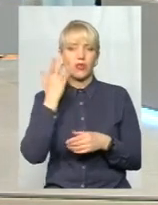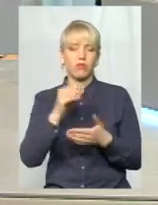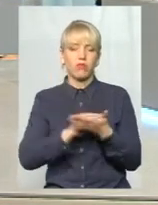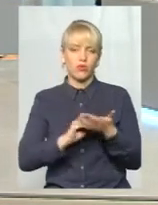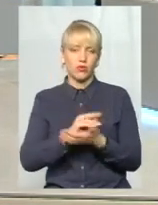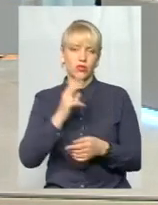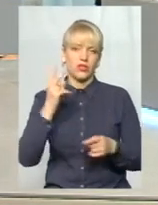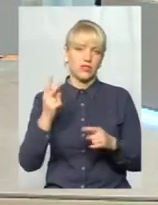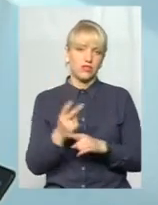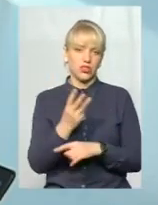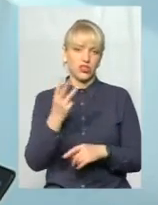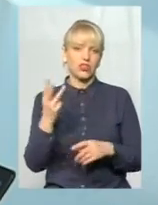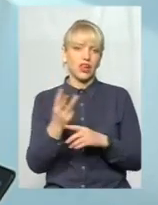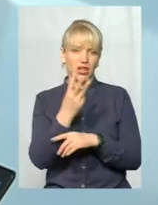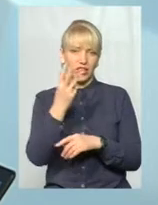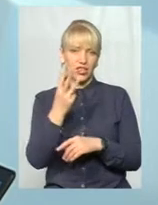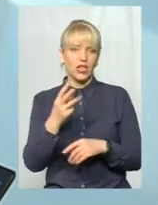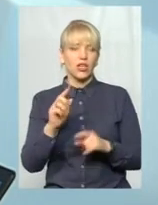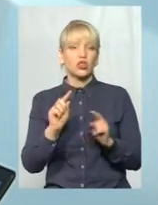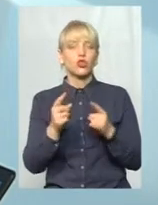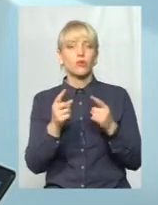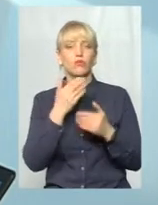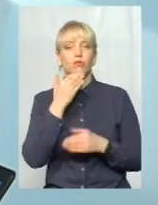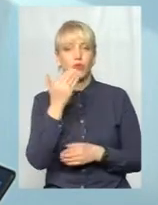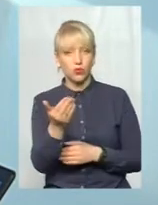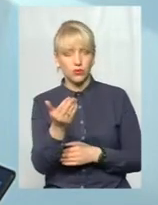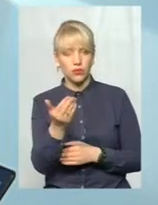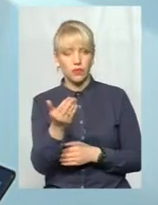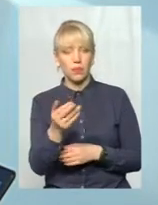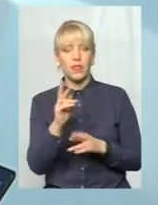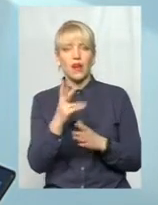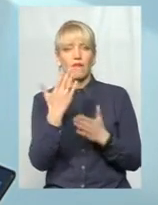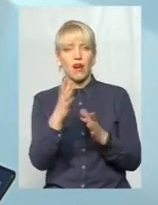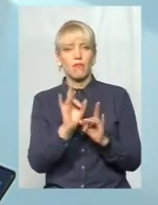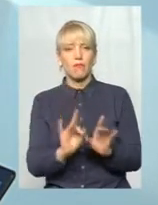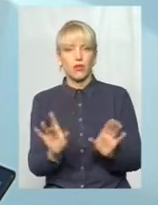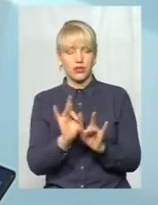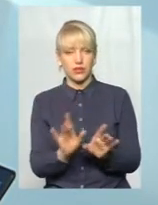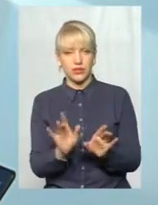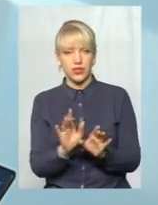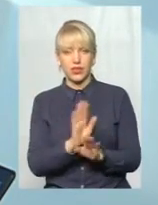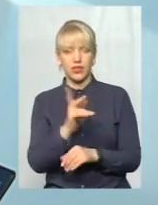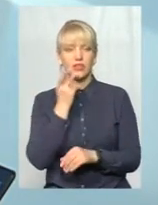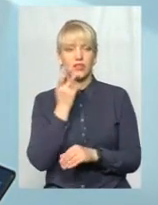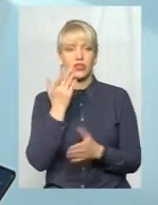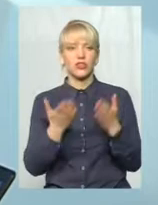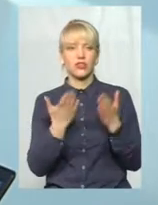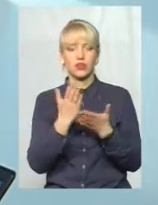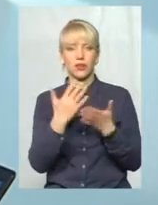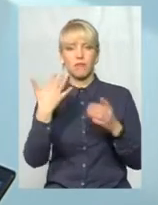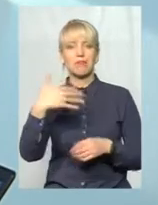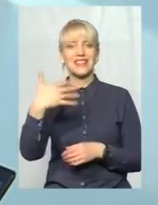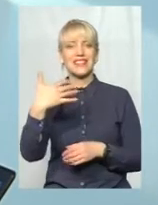чому? Не все. Ну, як би так пояснити, не завжди, якщо є, наприклад,